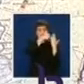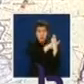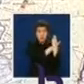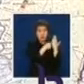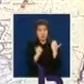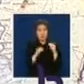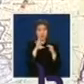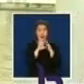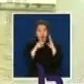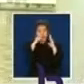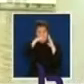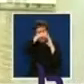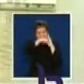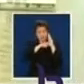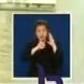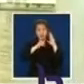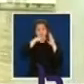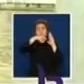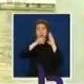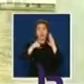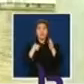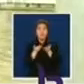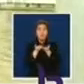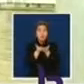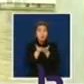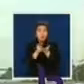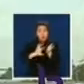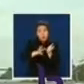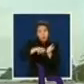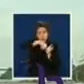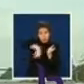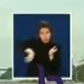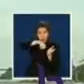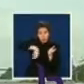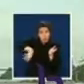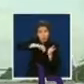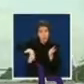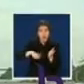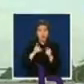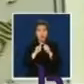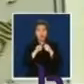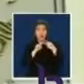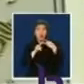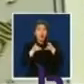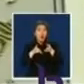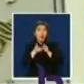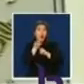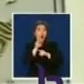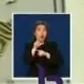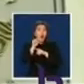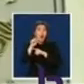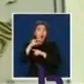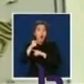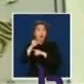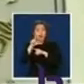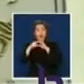ไม่ลืมความเดือดร้อนของพี่น้องประชาชนและขอขอบคุณพี่น้องประชาชนที่ร่วมกันอดทนสามัคคีร่วมต่อสู้ภัยพิบัติ